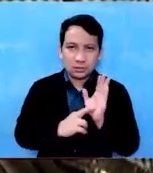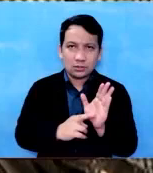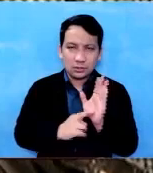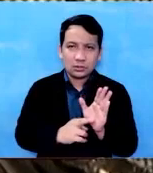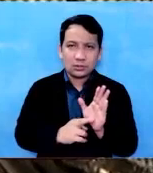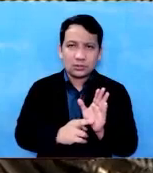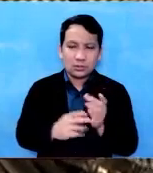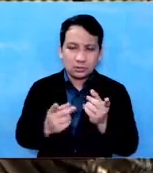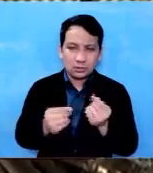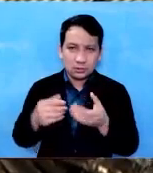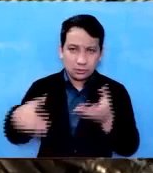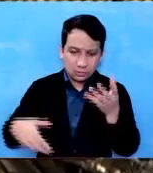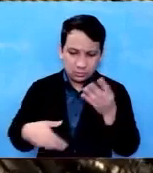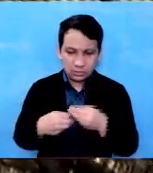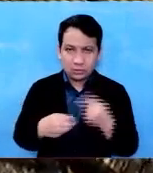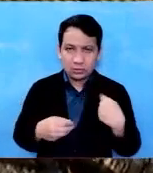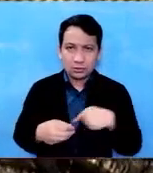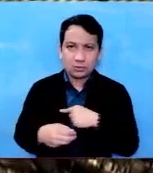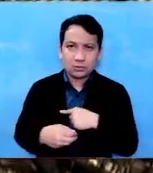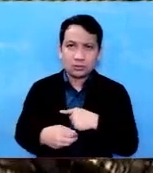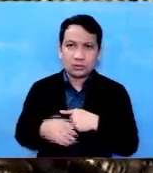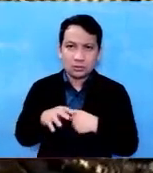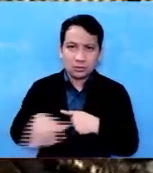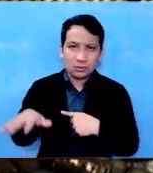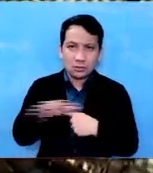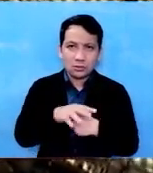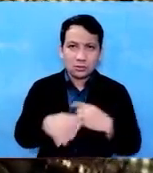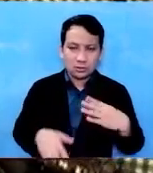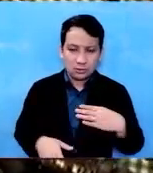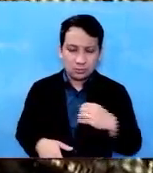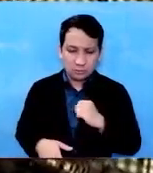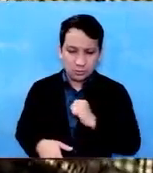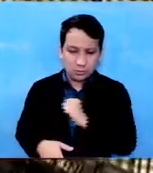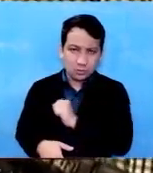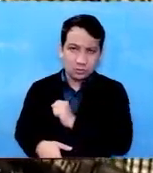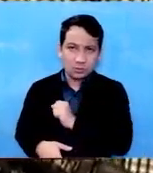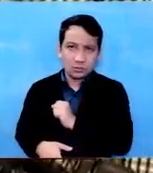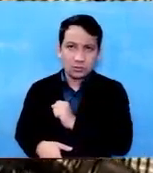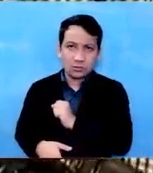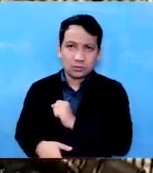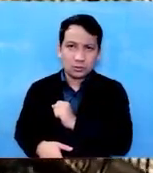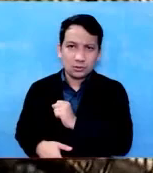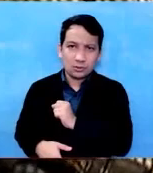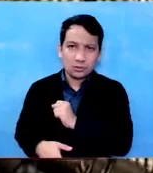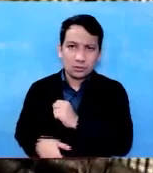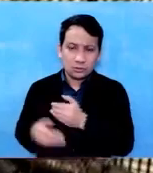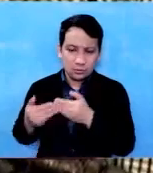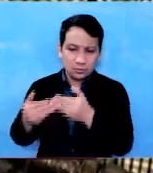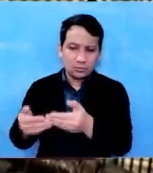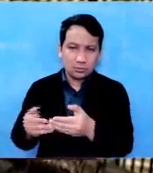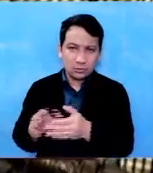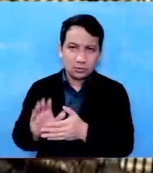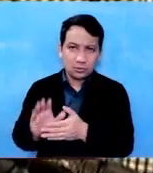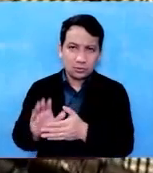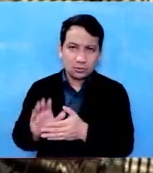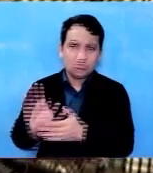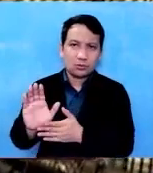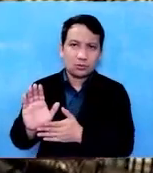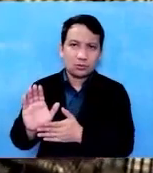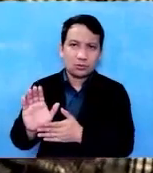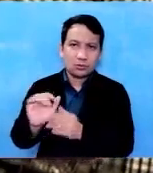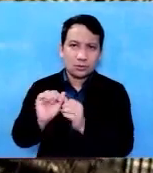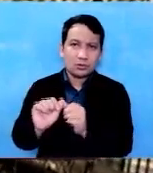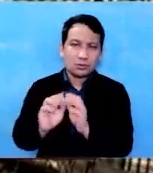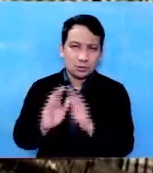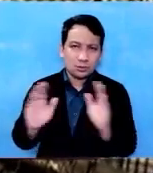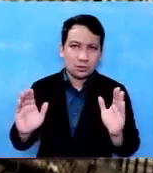mga amyenda naming lahat ng mga miyembro ng Senado. And moving forward, the space remains wide open para